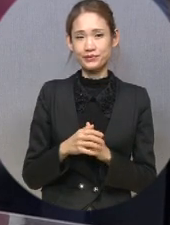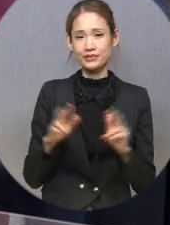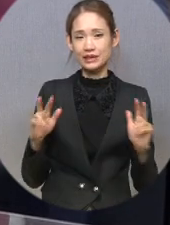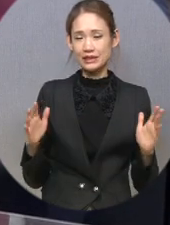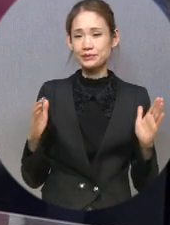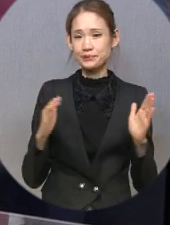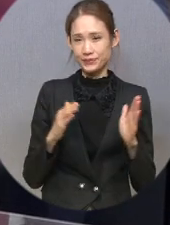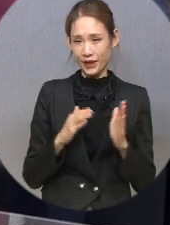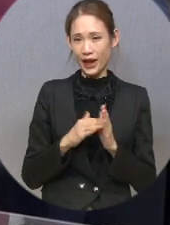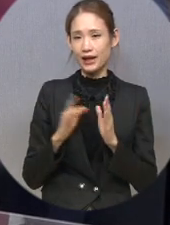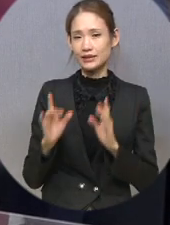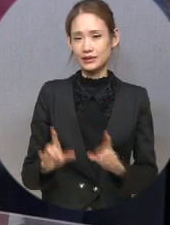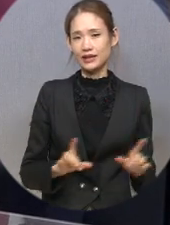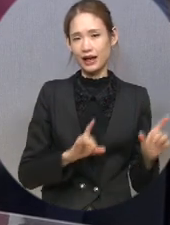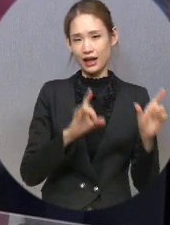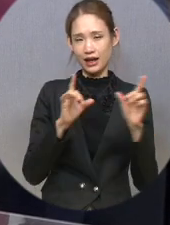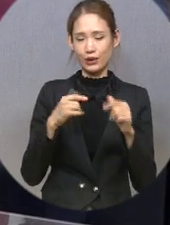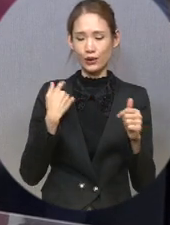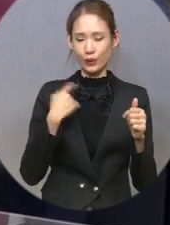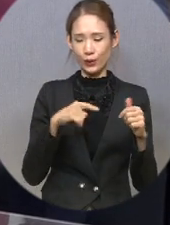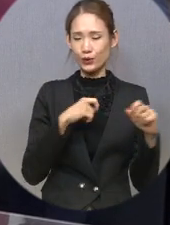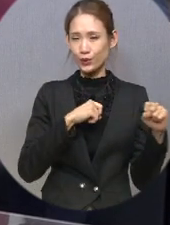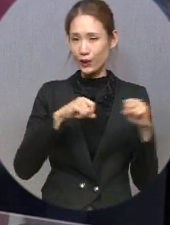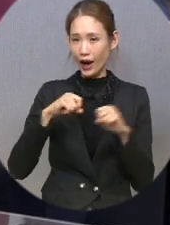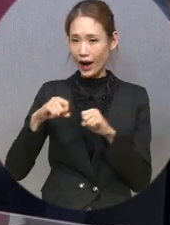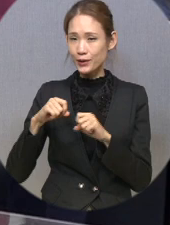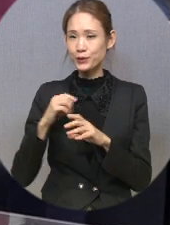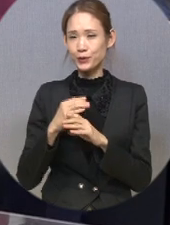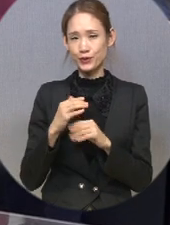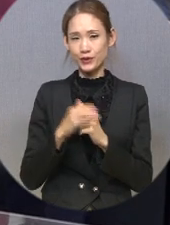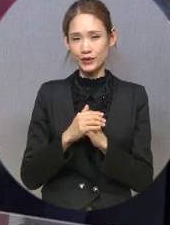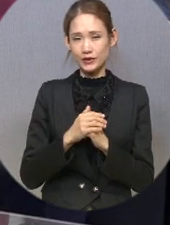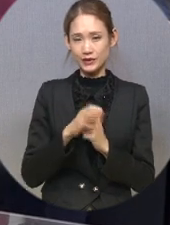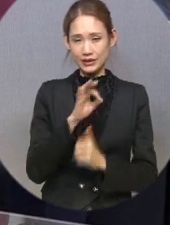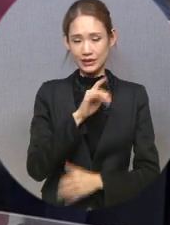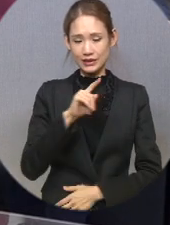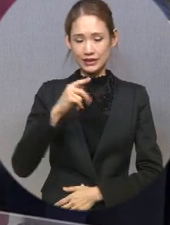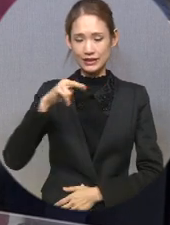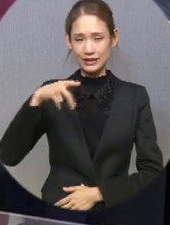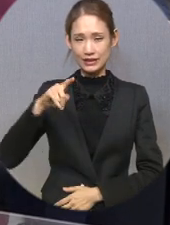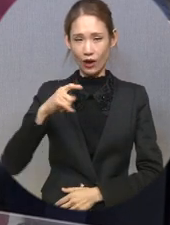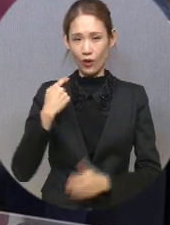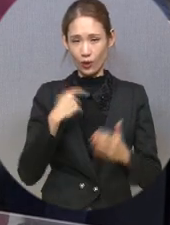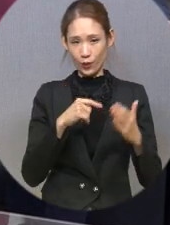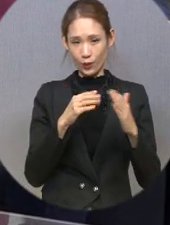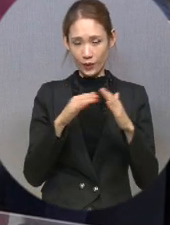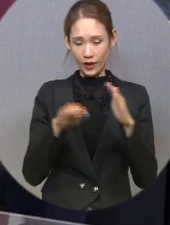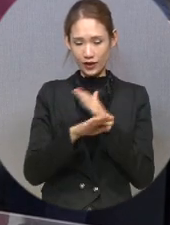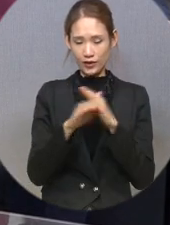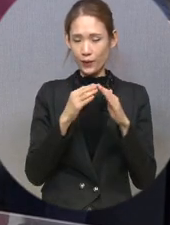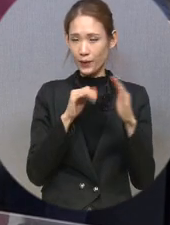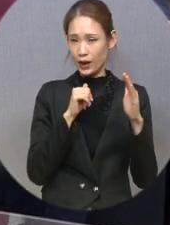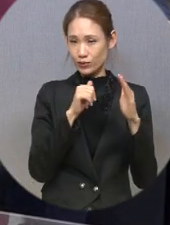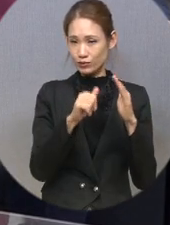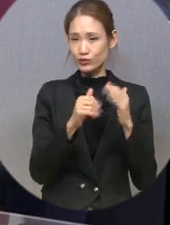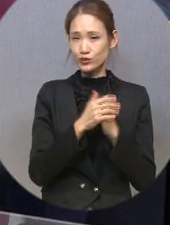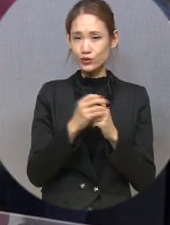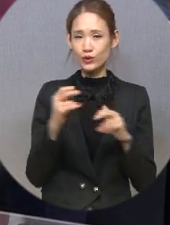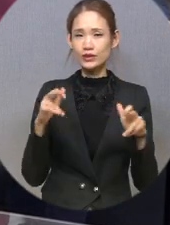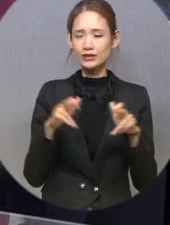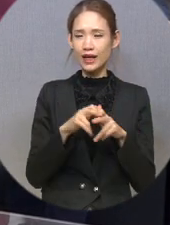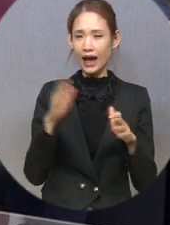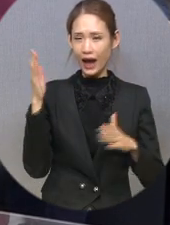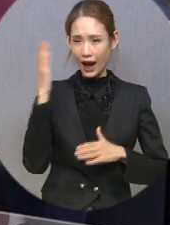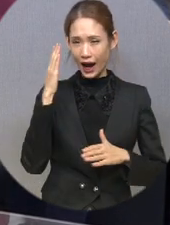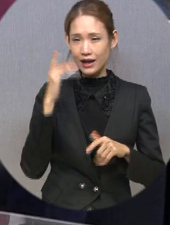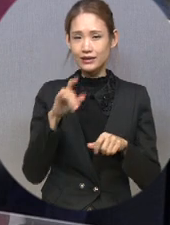이제까지 살아오신 교육 활동 중에서 인성 교육, 그다음에 가정 방문, 그리고 장애인